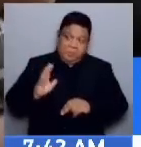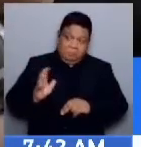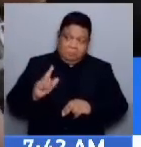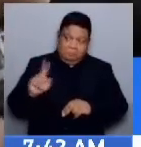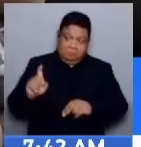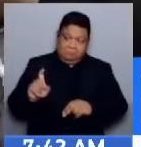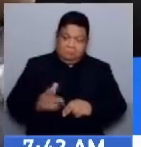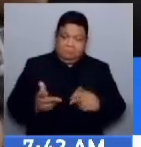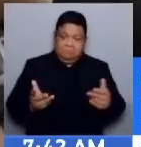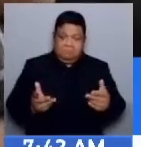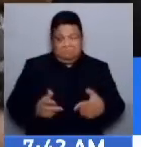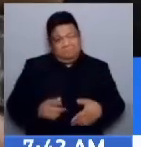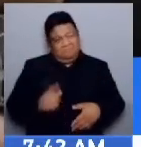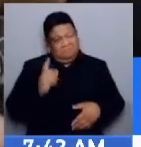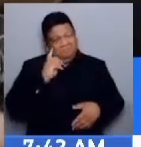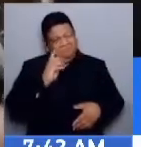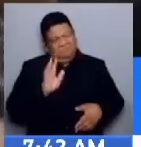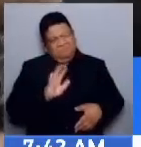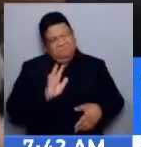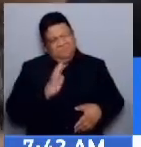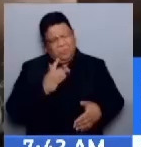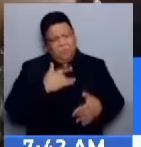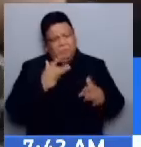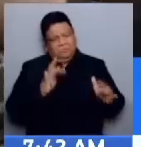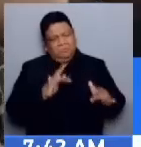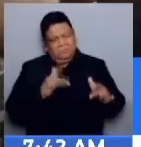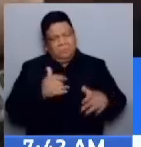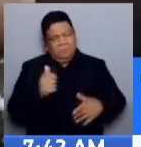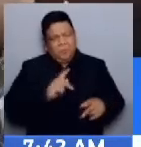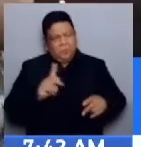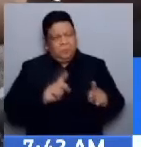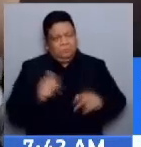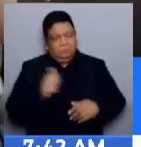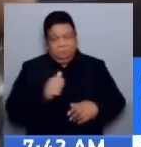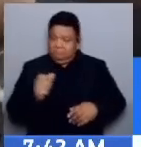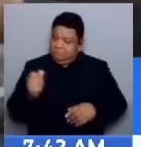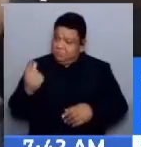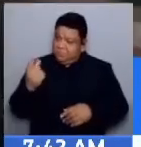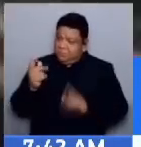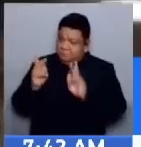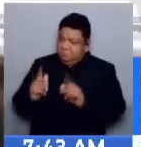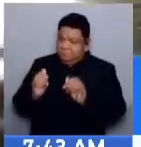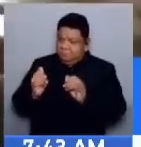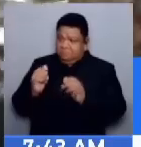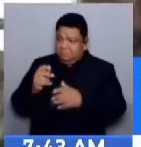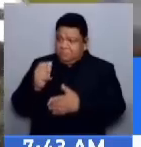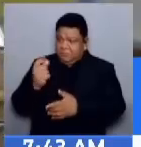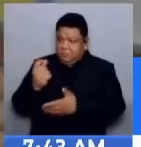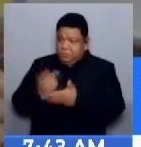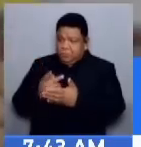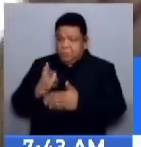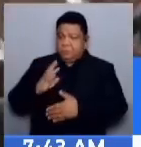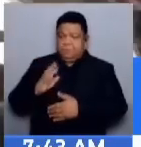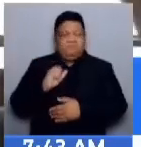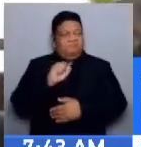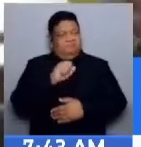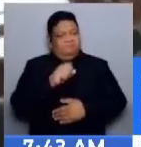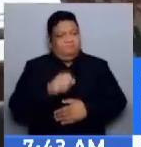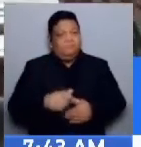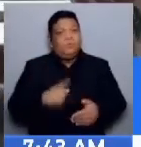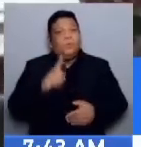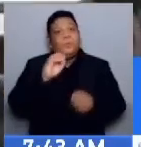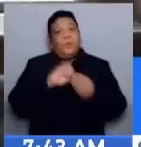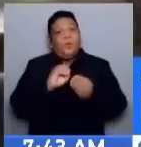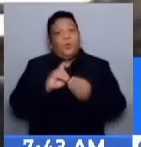ko, hindi na. Kasi wawa naman yung mga commuters. So, okay na tayo sa 11. Opo. Okay, 11 tayo. Isa pa, isa pa, isa pa. Gusto niyo pa